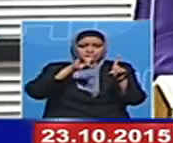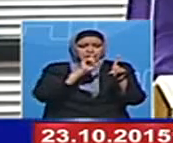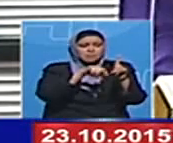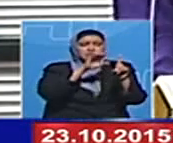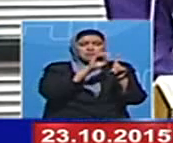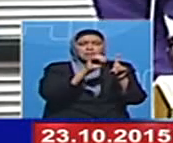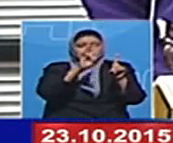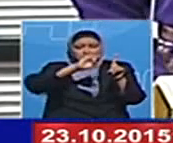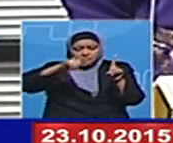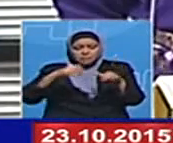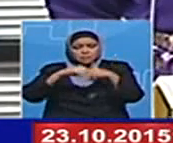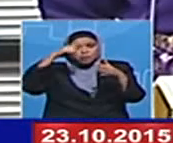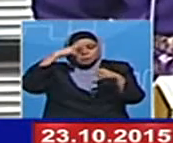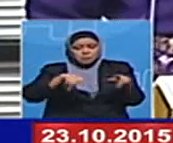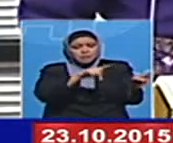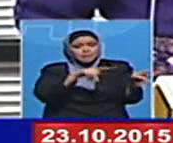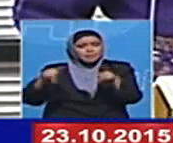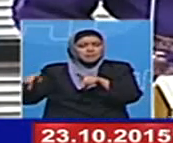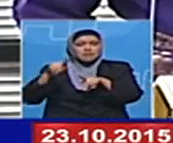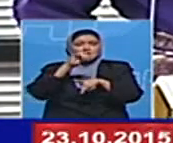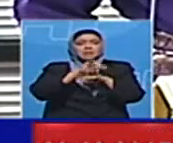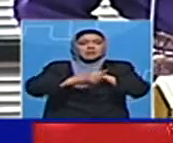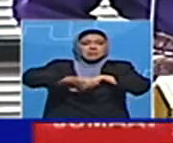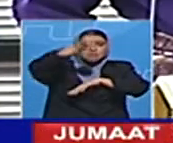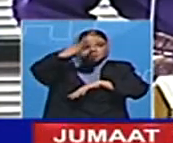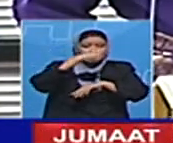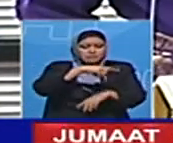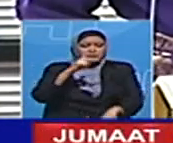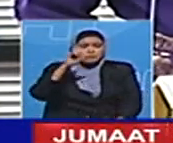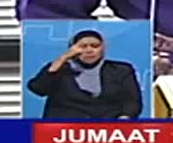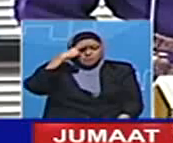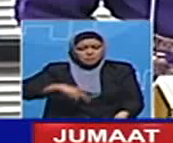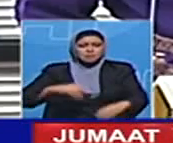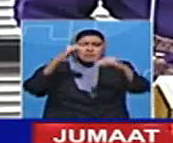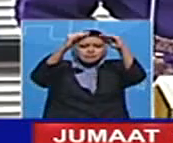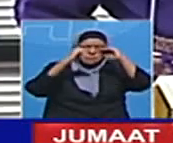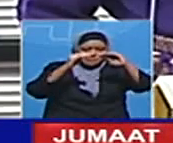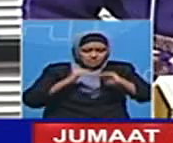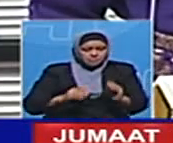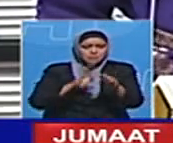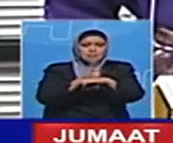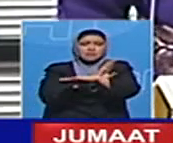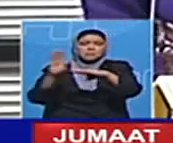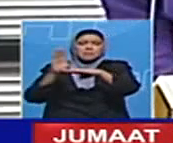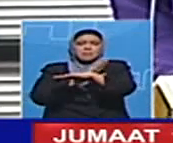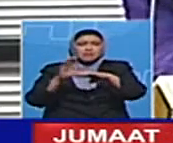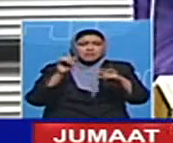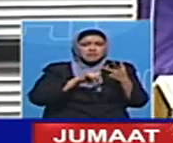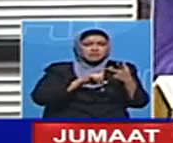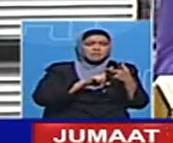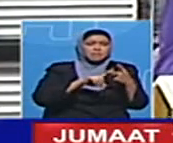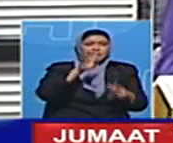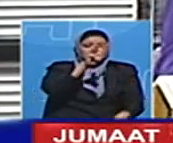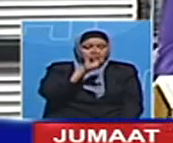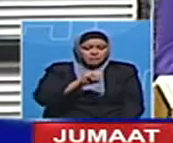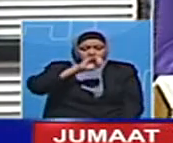PKS bagi pemberian dana di pelbagai peringkat perniagaan ketiga rm60 juta untuk skim anjakan